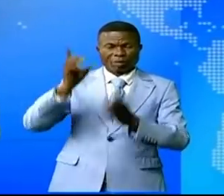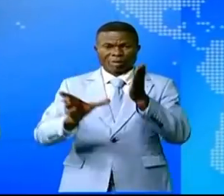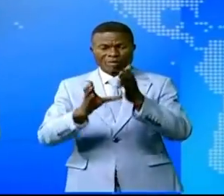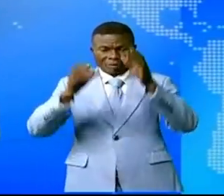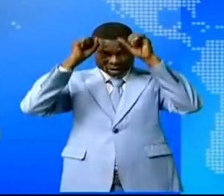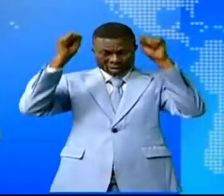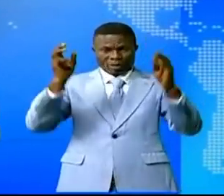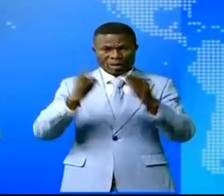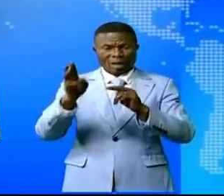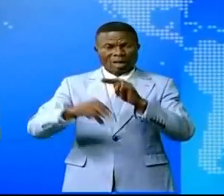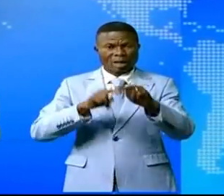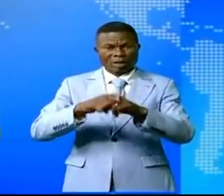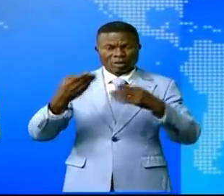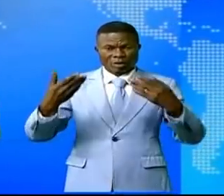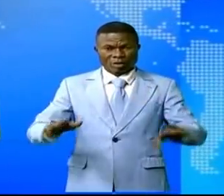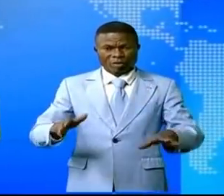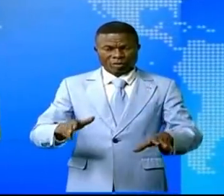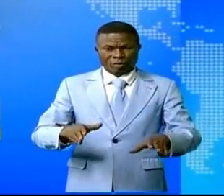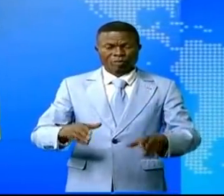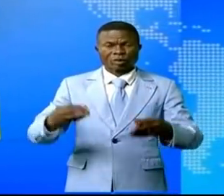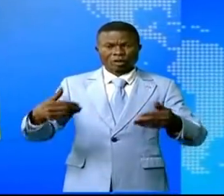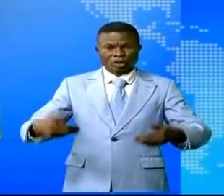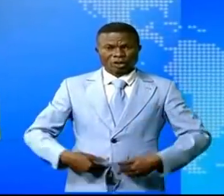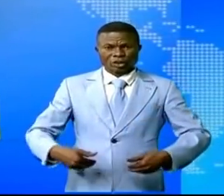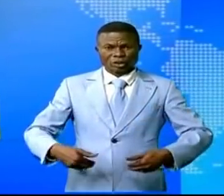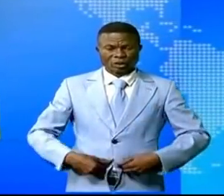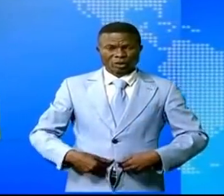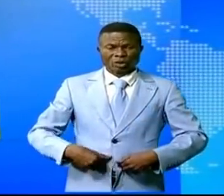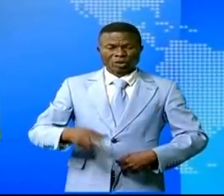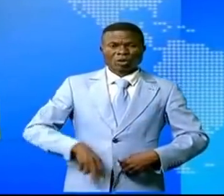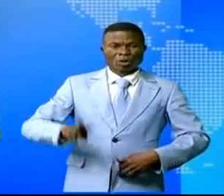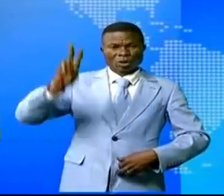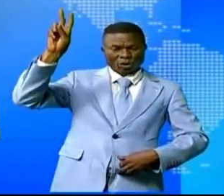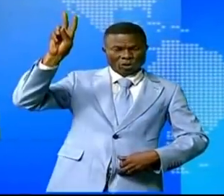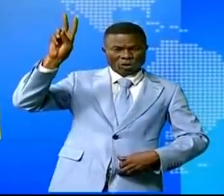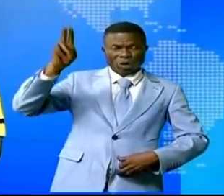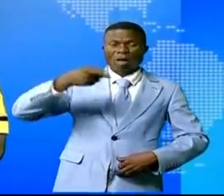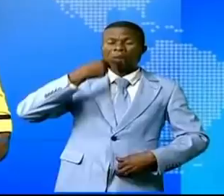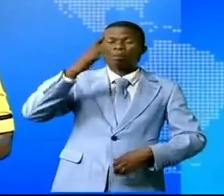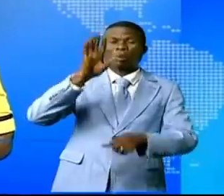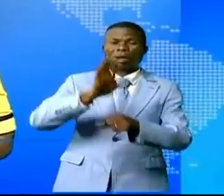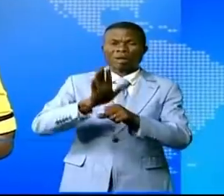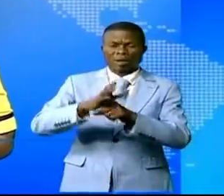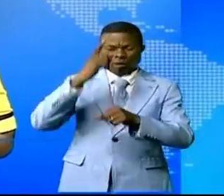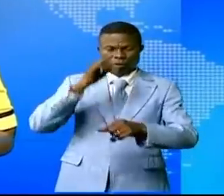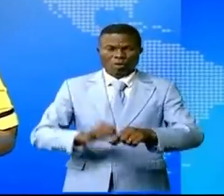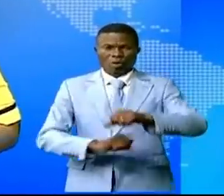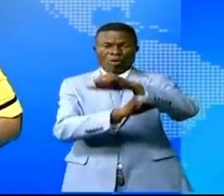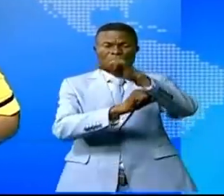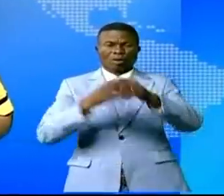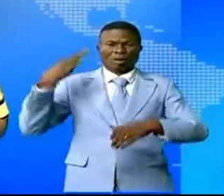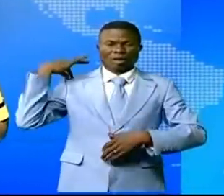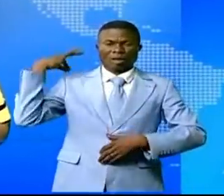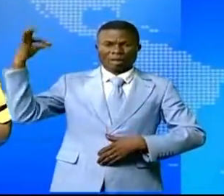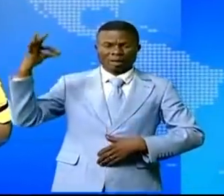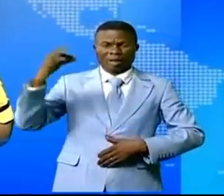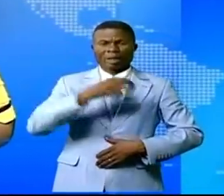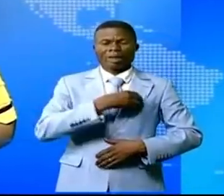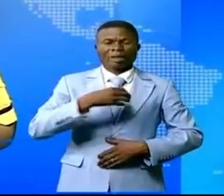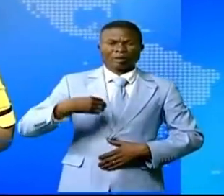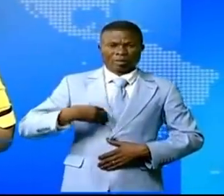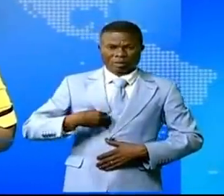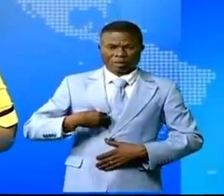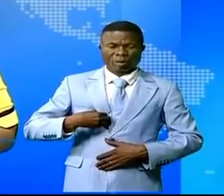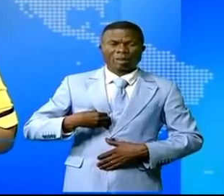vice-président de l'Assemblée nationale, la jeunesse de l'UDPS monte au créneau pour soutenir les candidatures féminines à